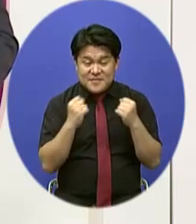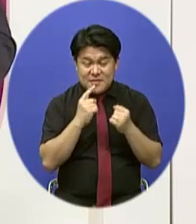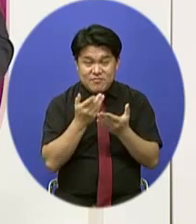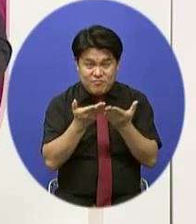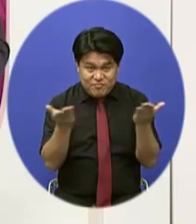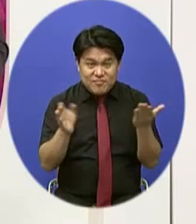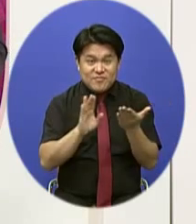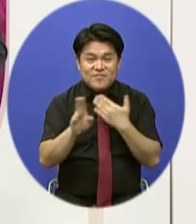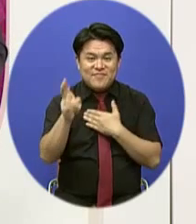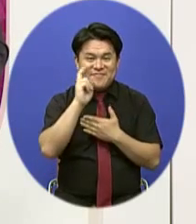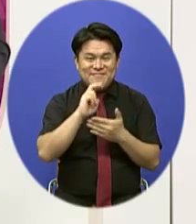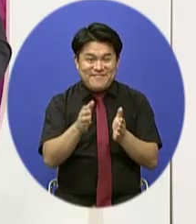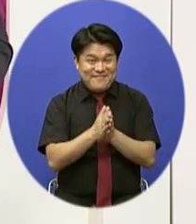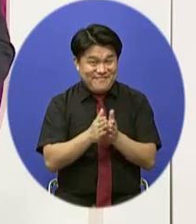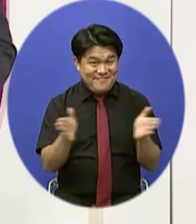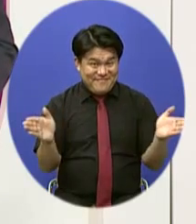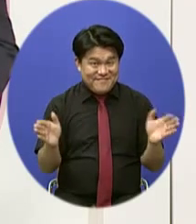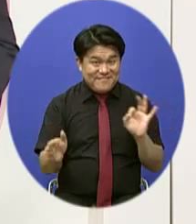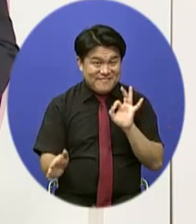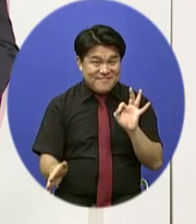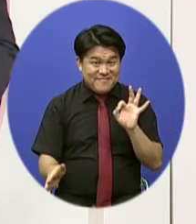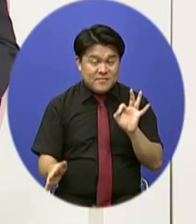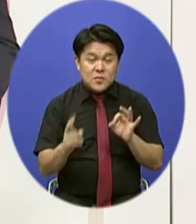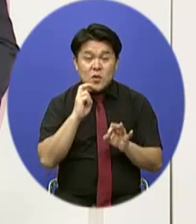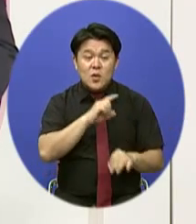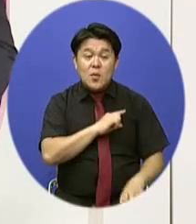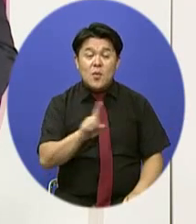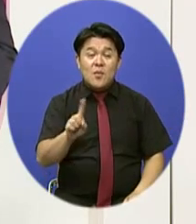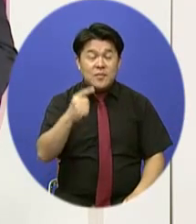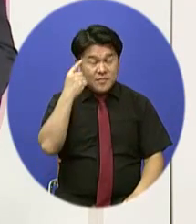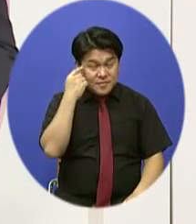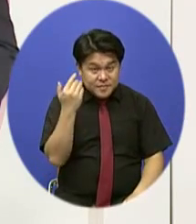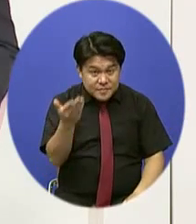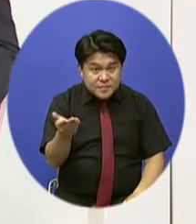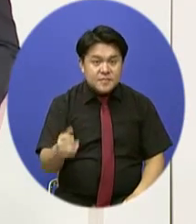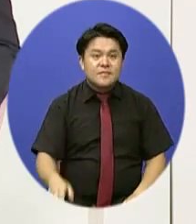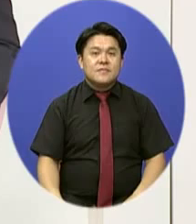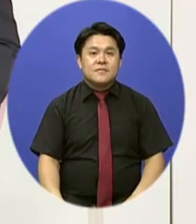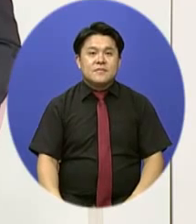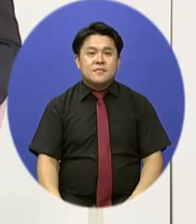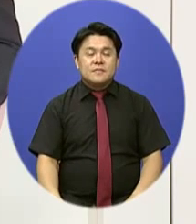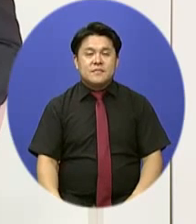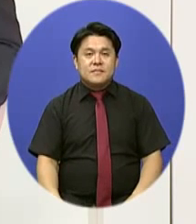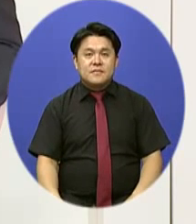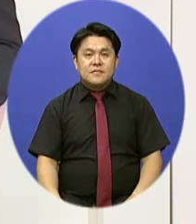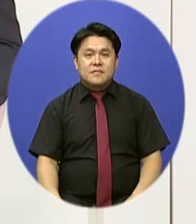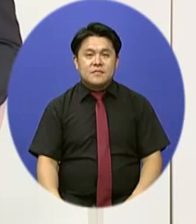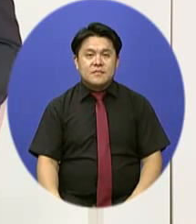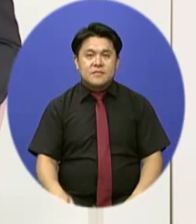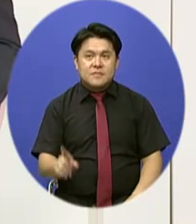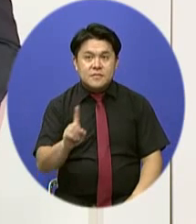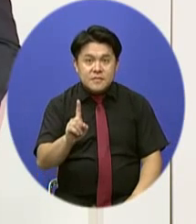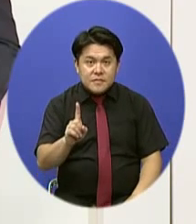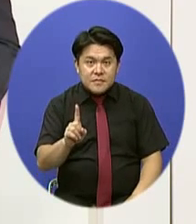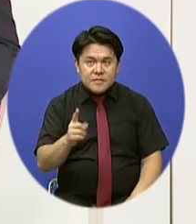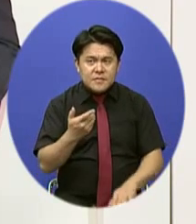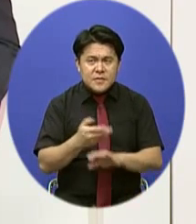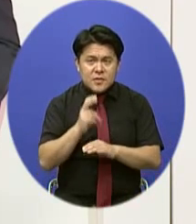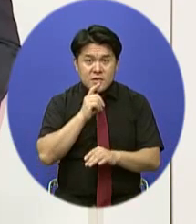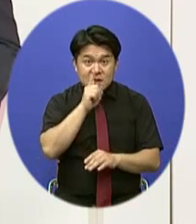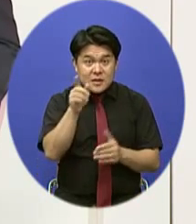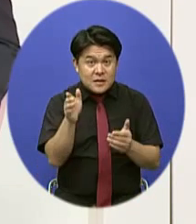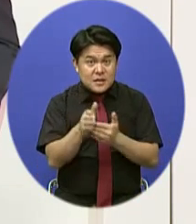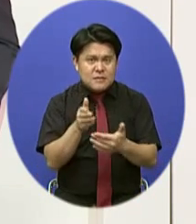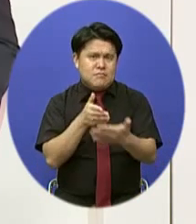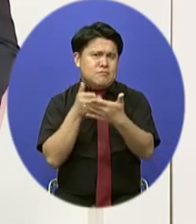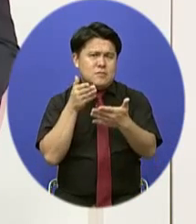네. 노래를 듣도록 하겠습니다. 오늘 노래는 어떤 노래 준비하셨는지요? 이정겸 거리 다른 노래 신청했는데